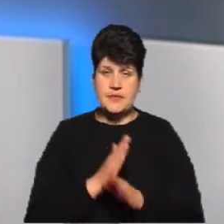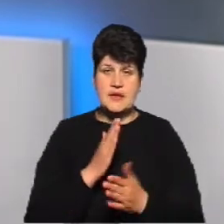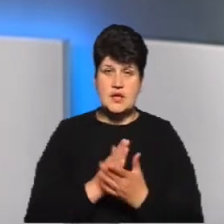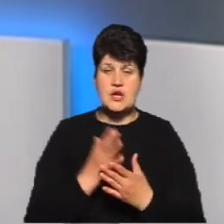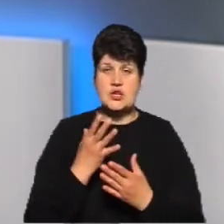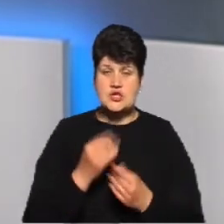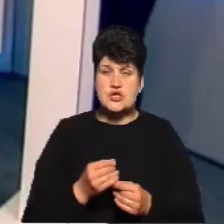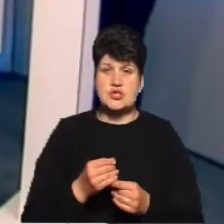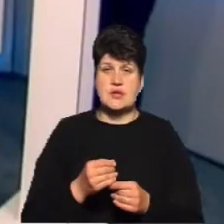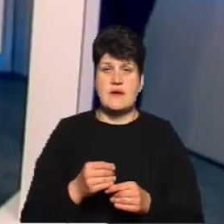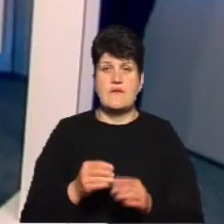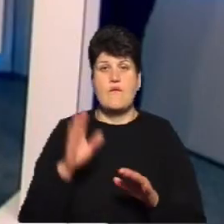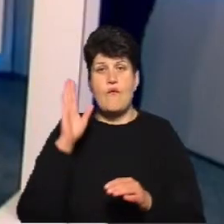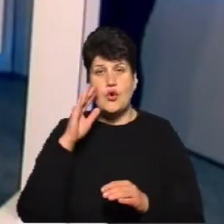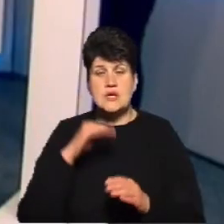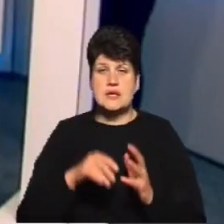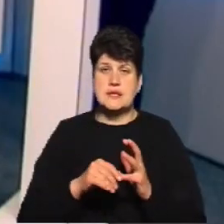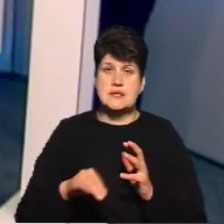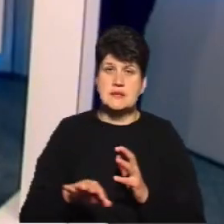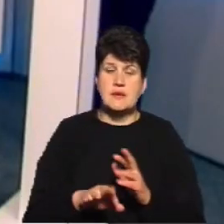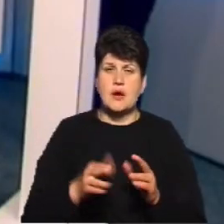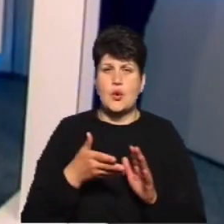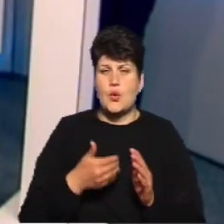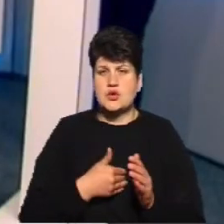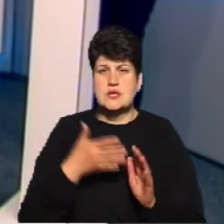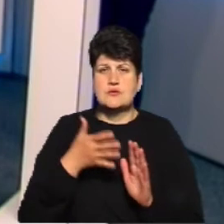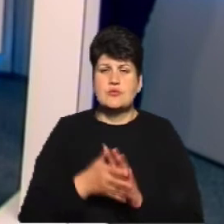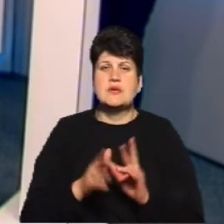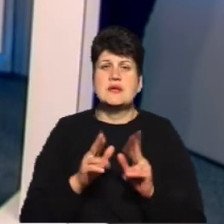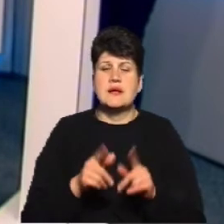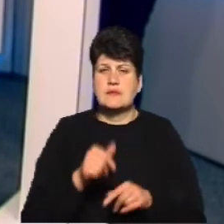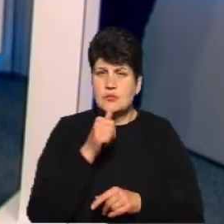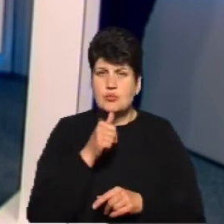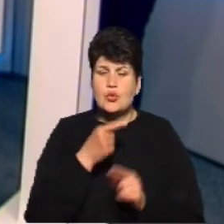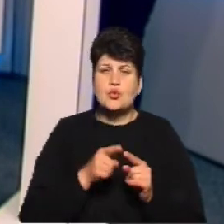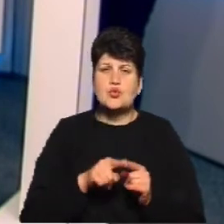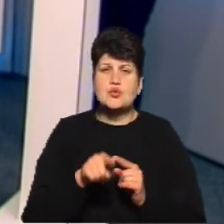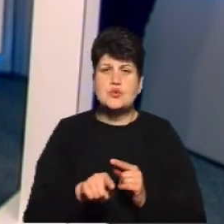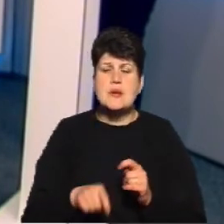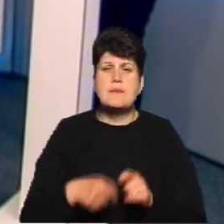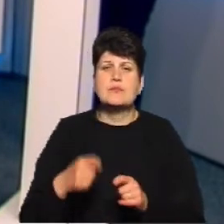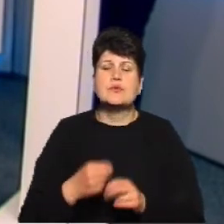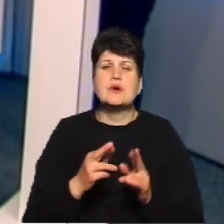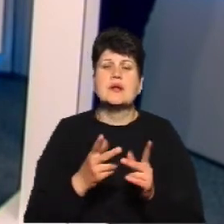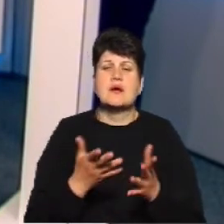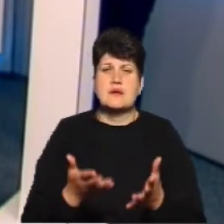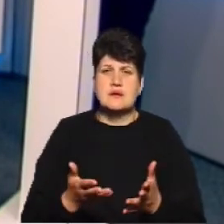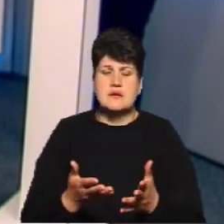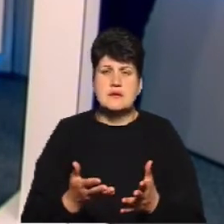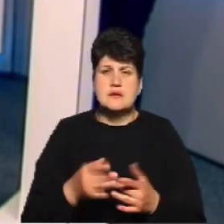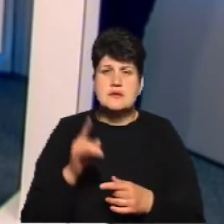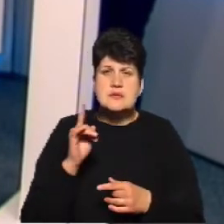ґрунтам. Хочеться зрозуміти, як вимірює Держекоінспекція цю шкоду, як визначає, як можна зрозуміти, яка